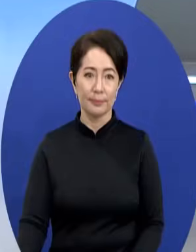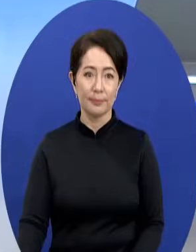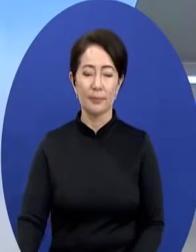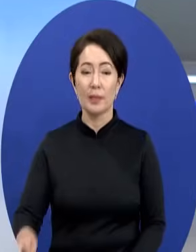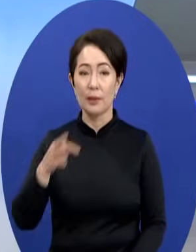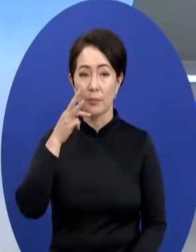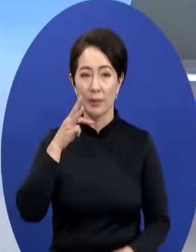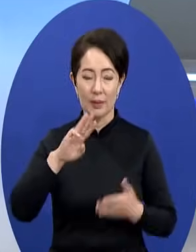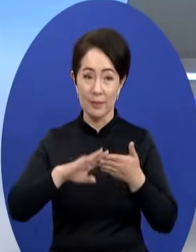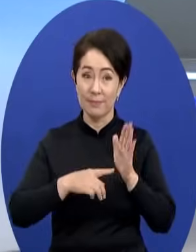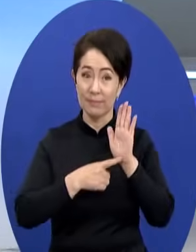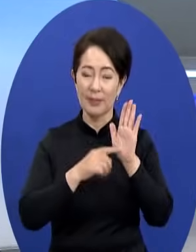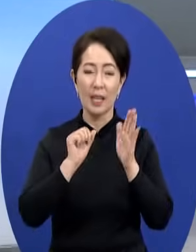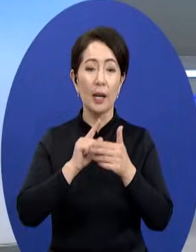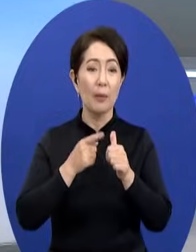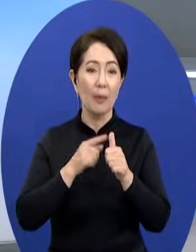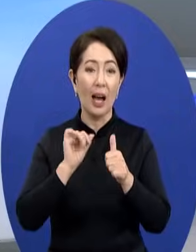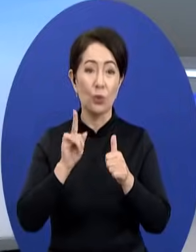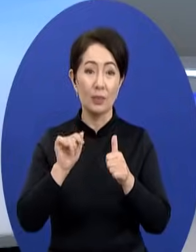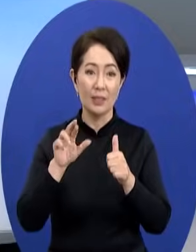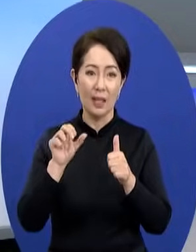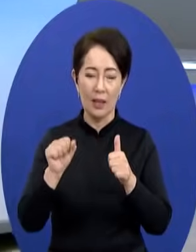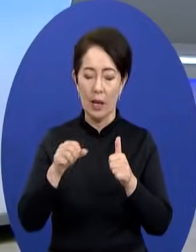Цаг агаарын мэдээг харин зөө я тав хүнд хүргэлээ. Хэрэг үзэгчтэй би тав